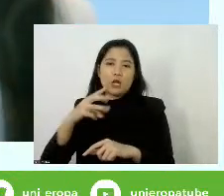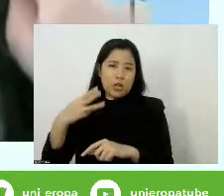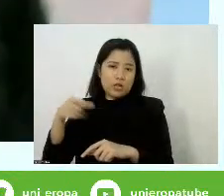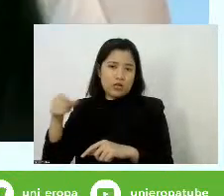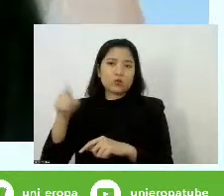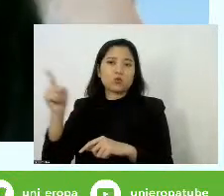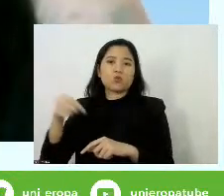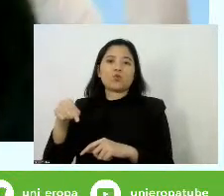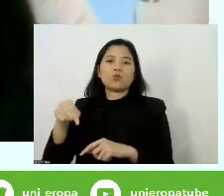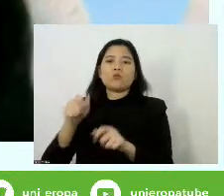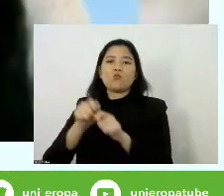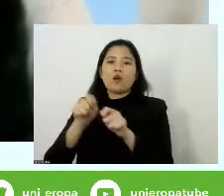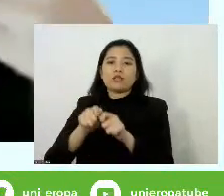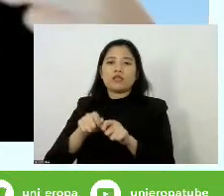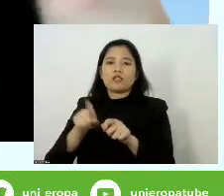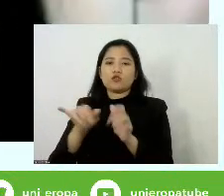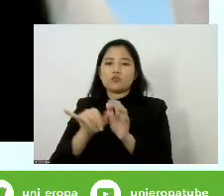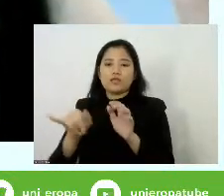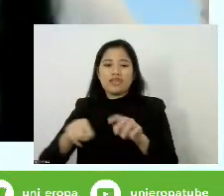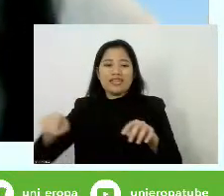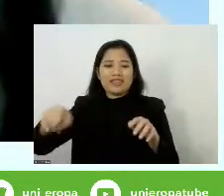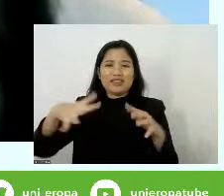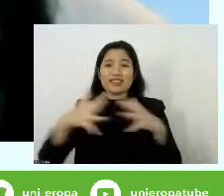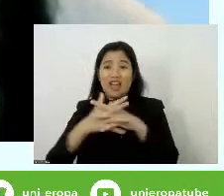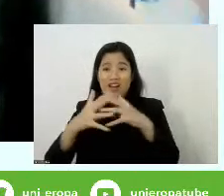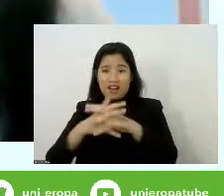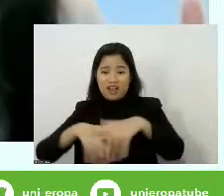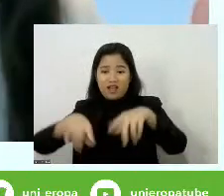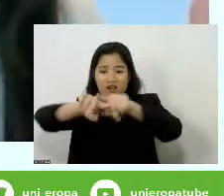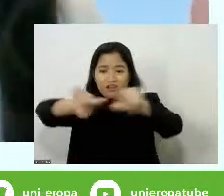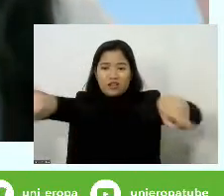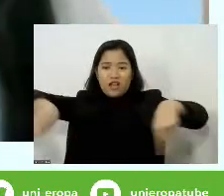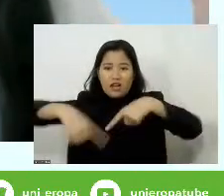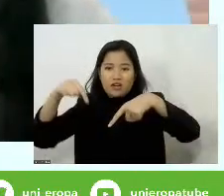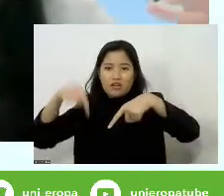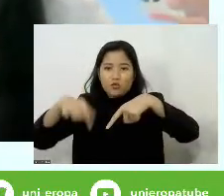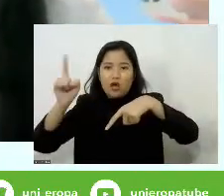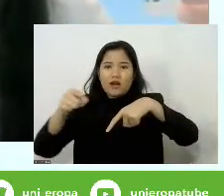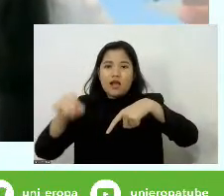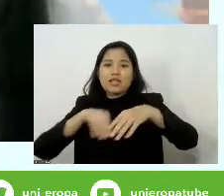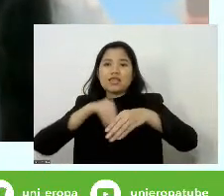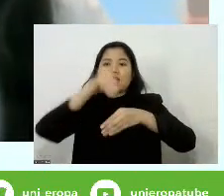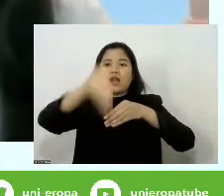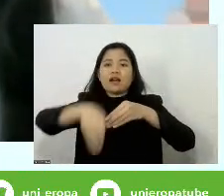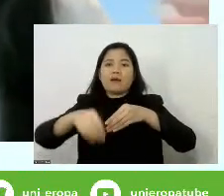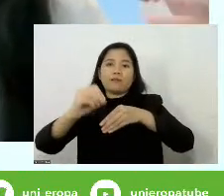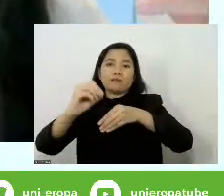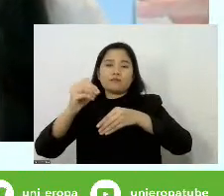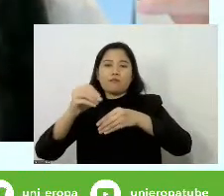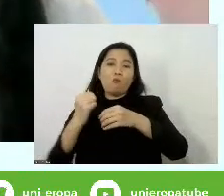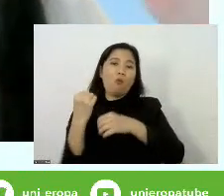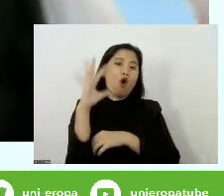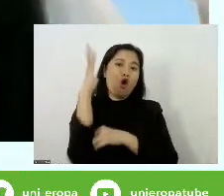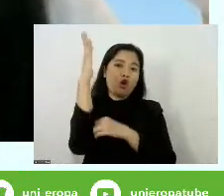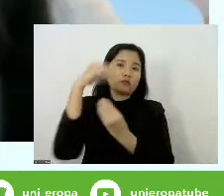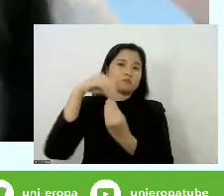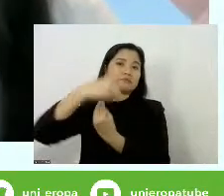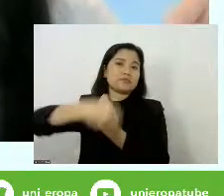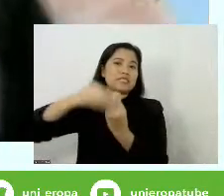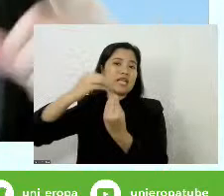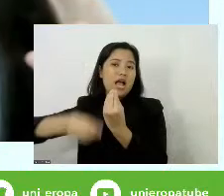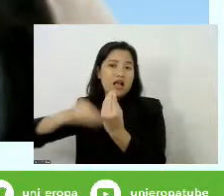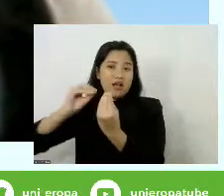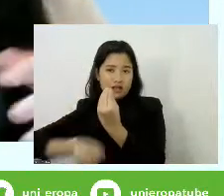banana saptogiri cuman pingkar Andi tangan itu vitamin pisang tanaman pisang pohon pisang sekitar tiga